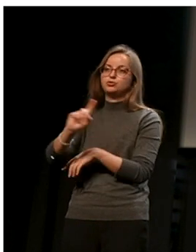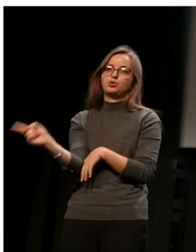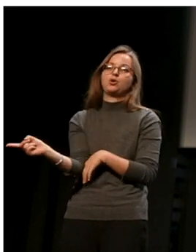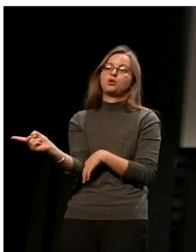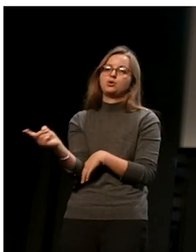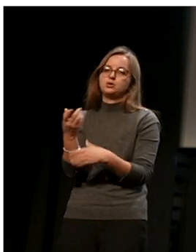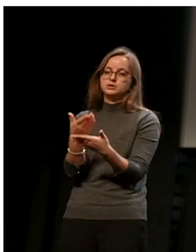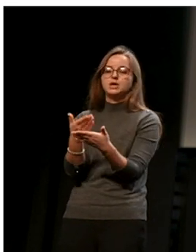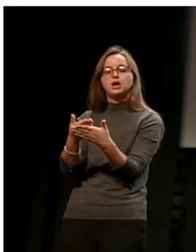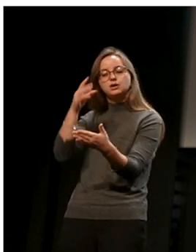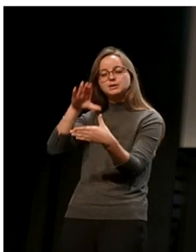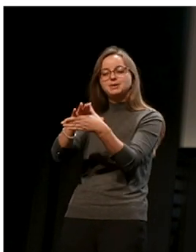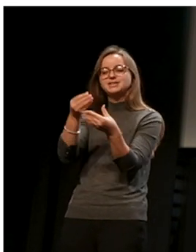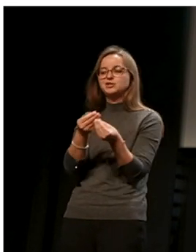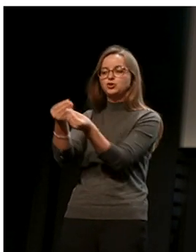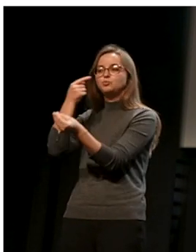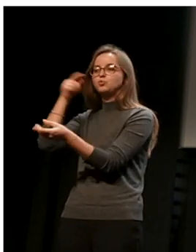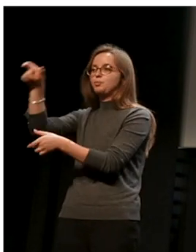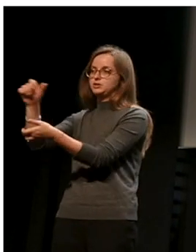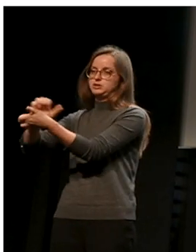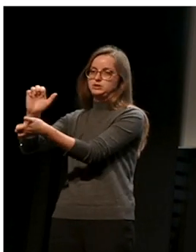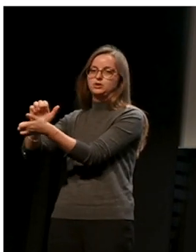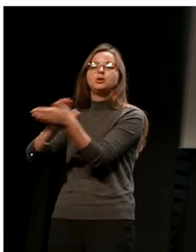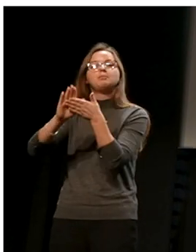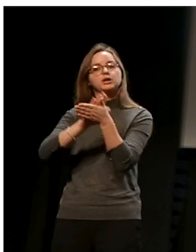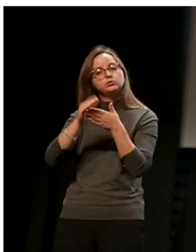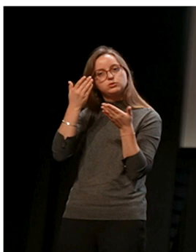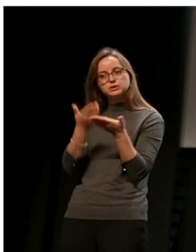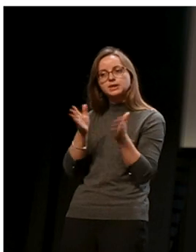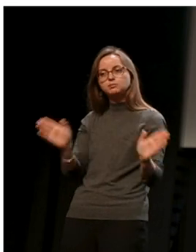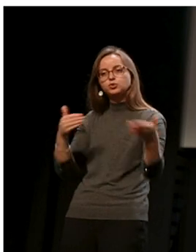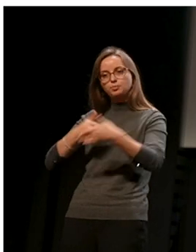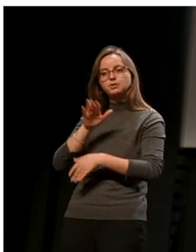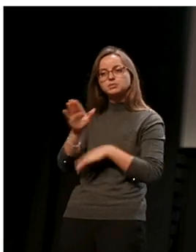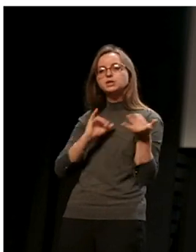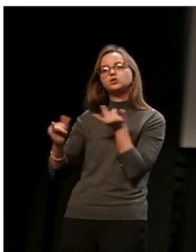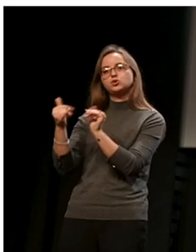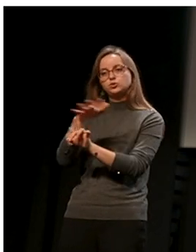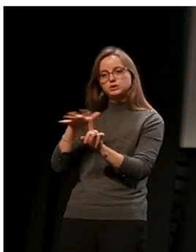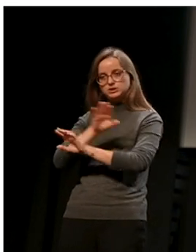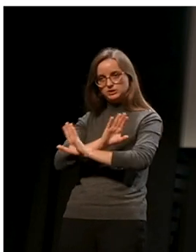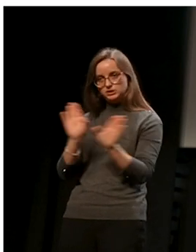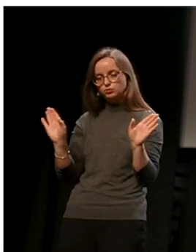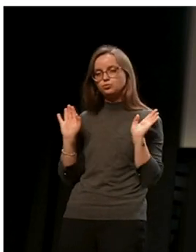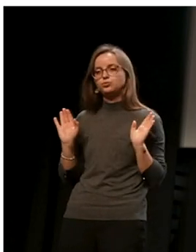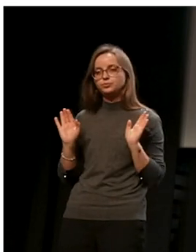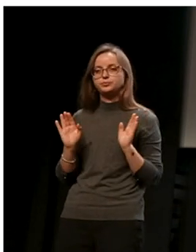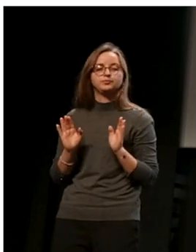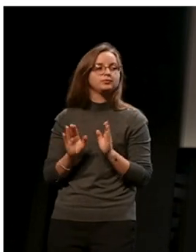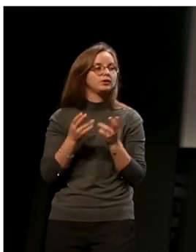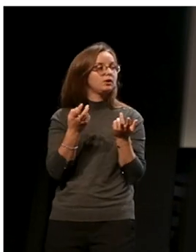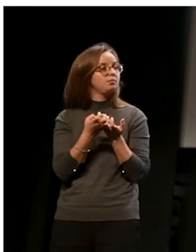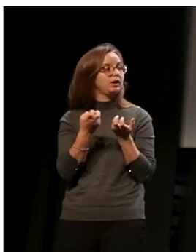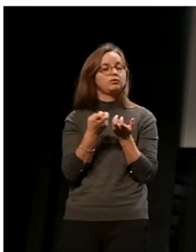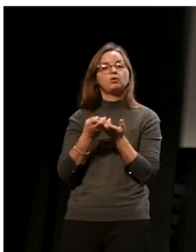elle intéresse l'éditeur. Là, on parle d'illustration dans le jeu de société. Hein. C'est le sujet à la base. Ouais. Tout à fait. Oui, oui, mais c'est important. Un